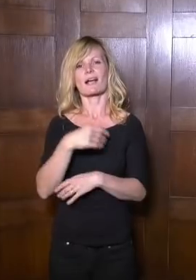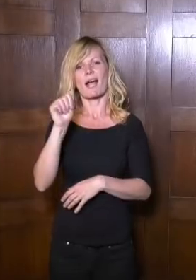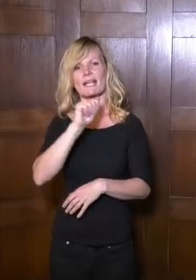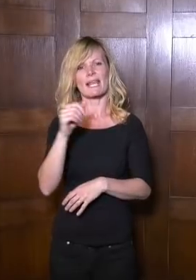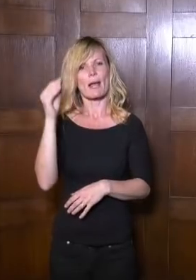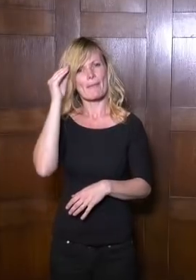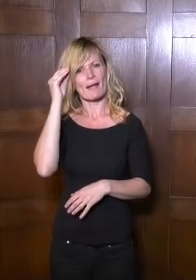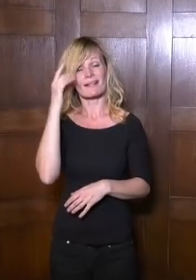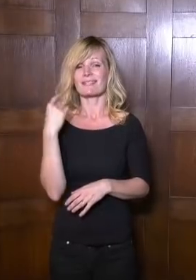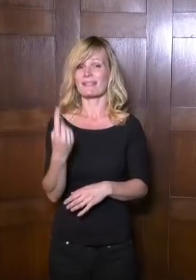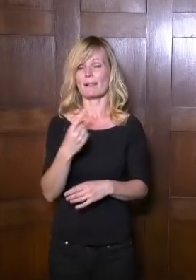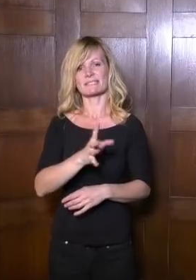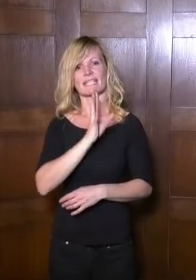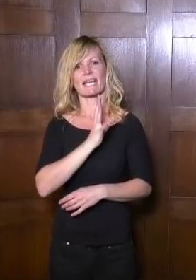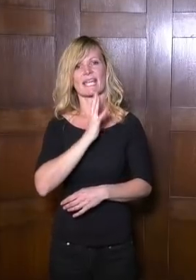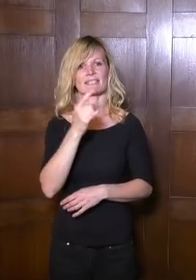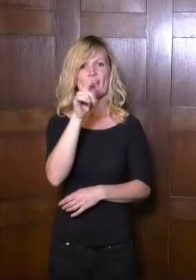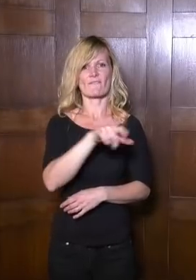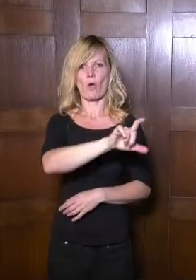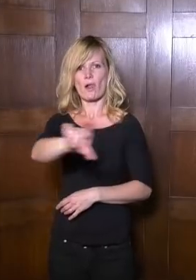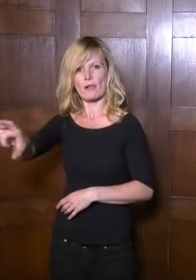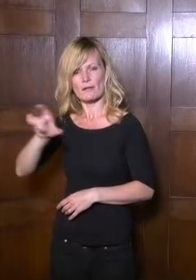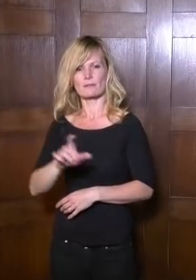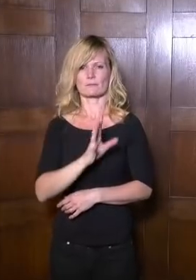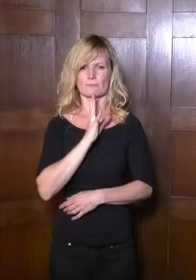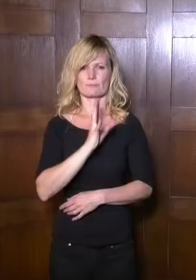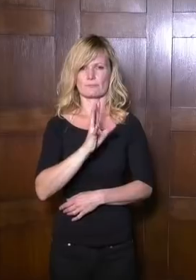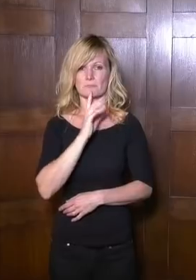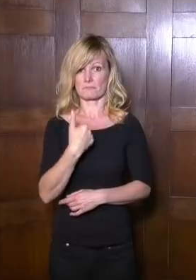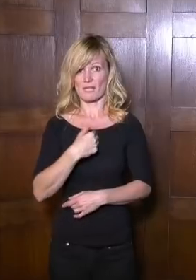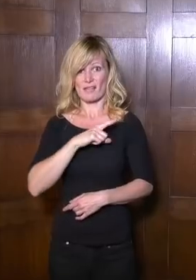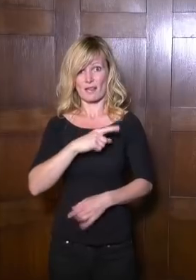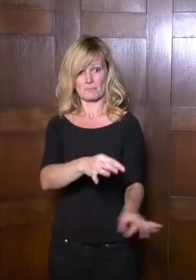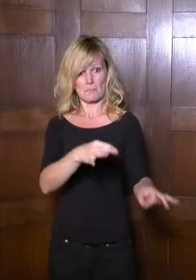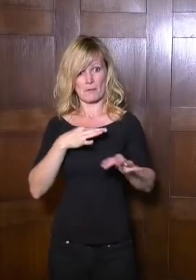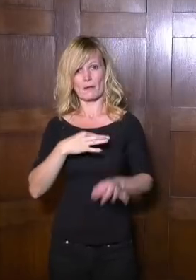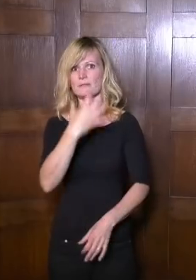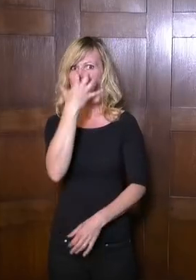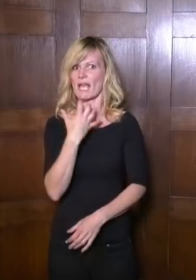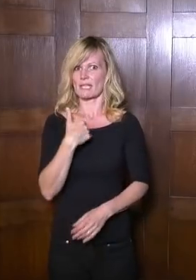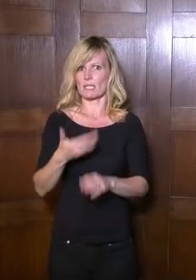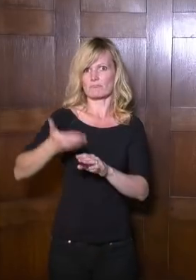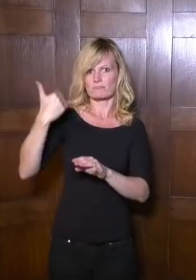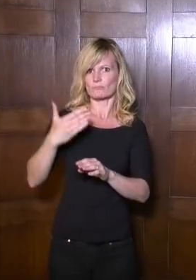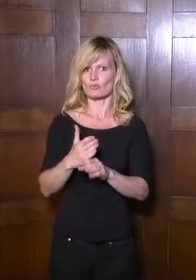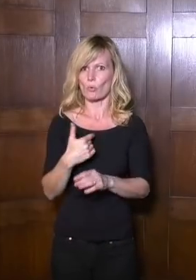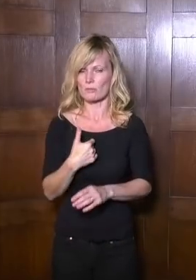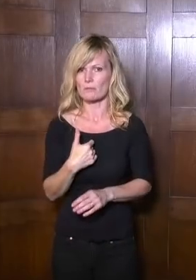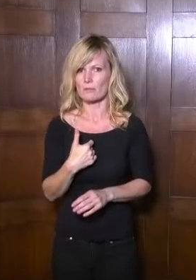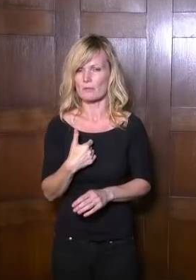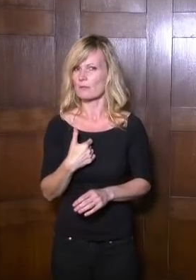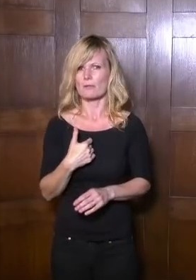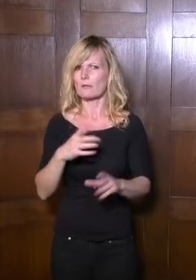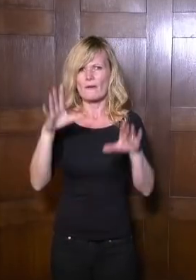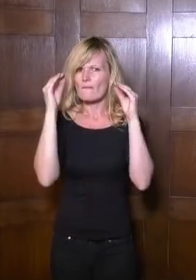ihre Rede gehalten hat ans Volk, also schon relativ zeitig. Und wie so häufig nicht